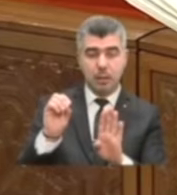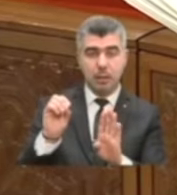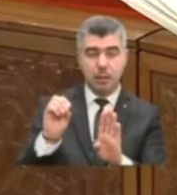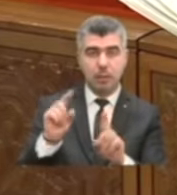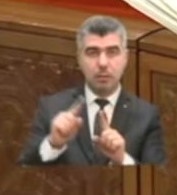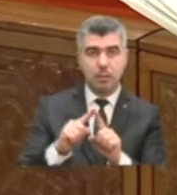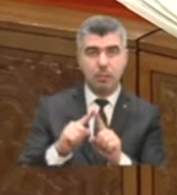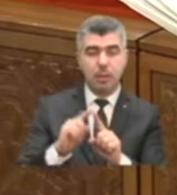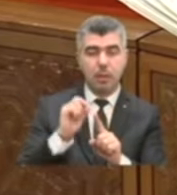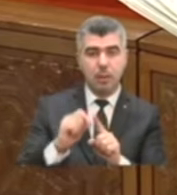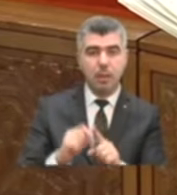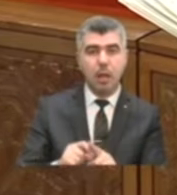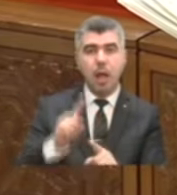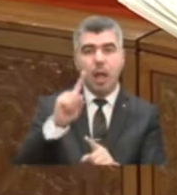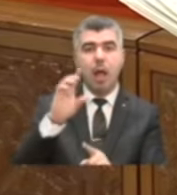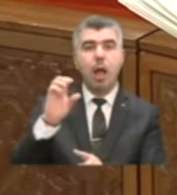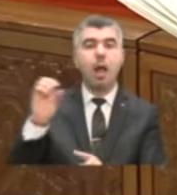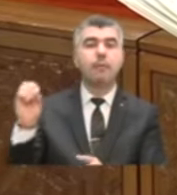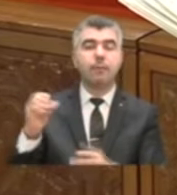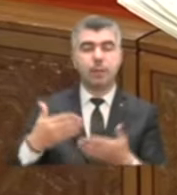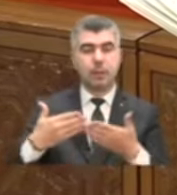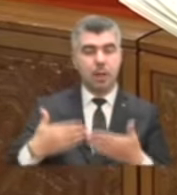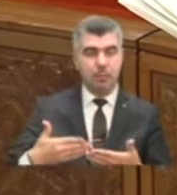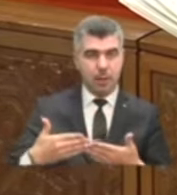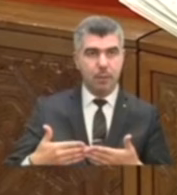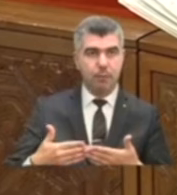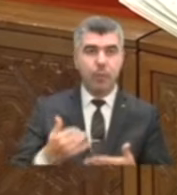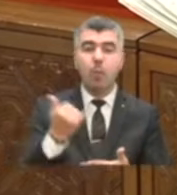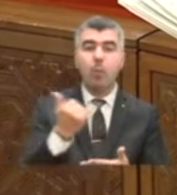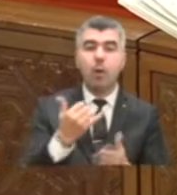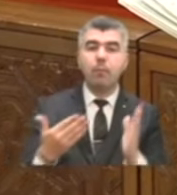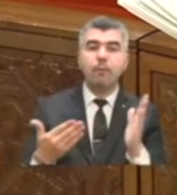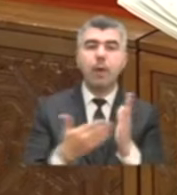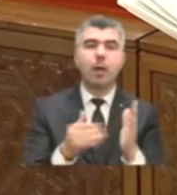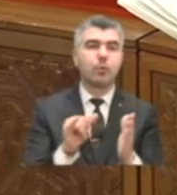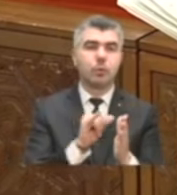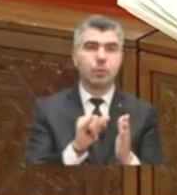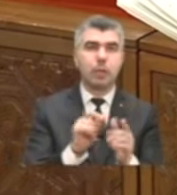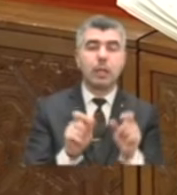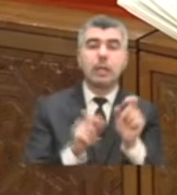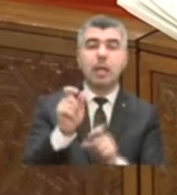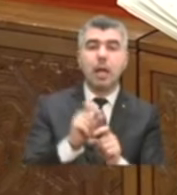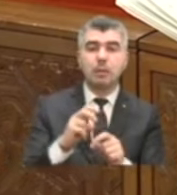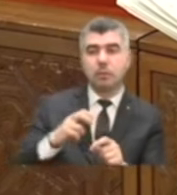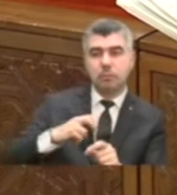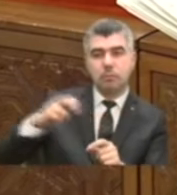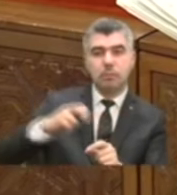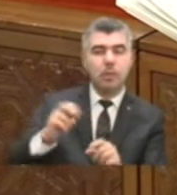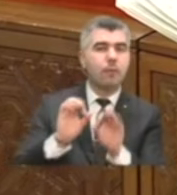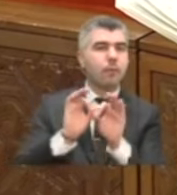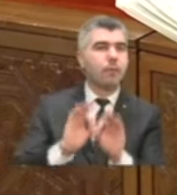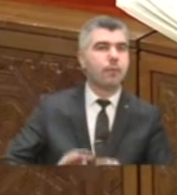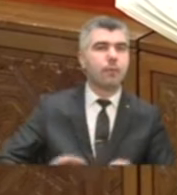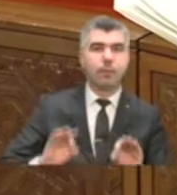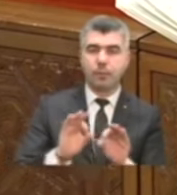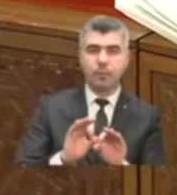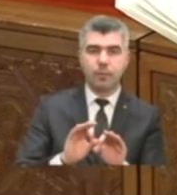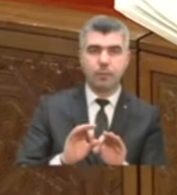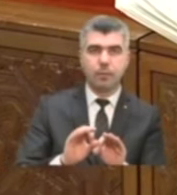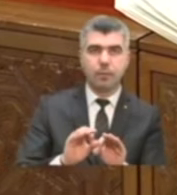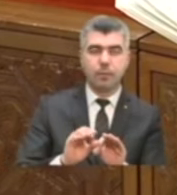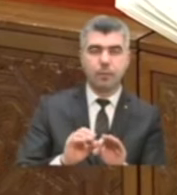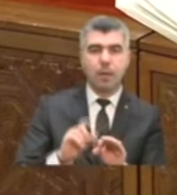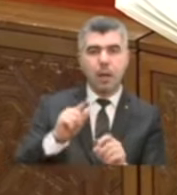يمشي له المواطن الى اكثر من 1000، ولكن الهدف الاخير هو انه الناس ما يبقاوش يتنقلوا، وهذه العمليات تقدر تدار